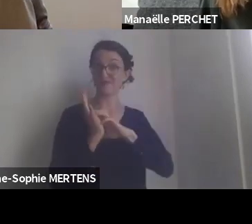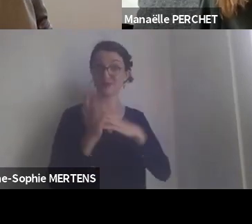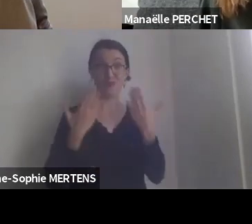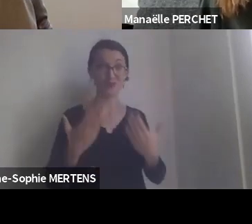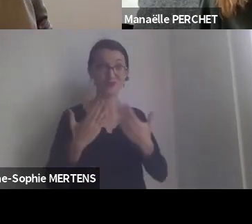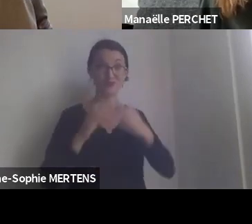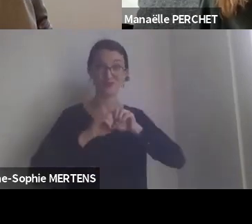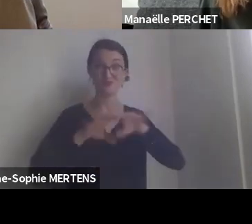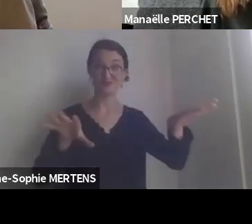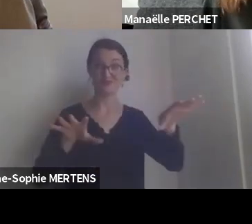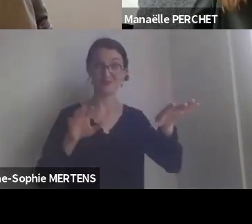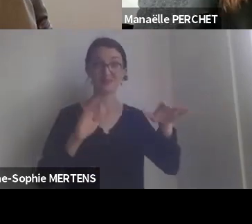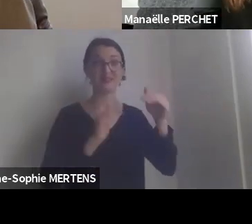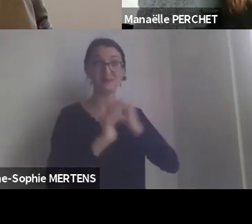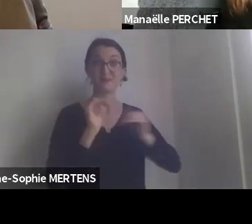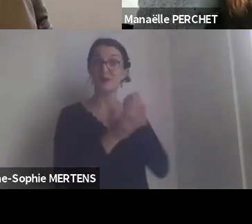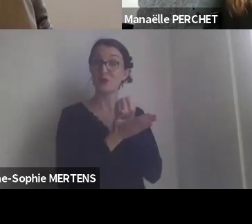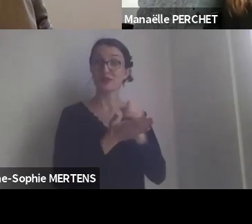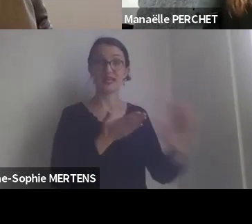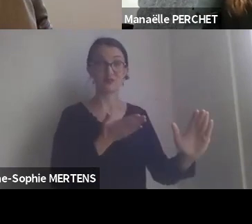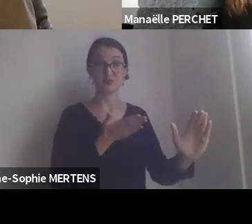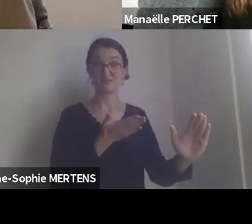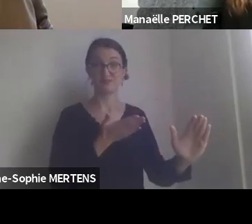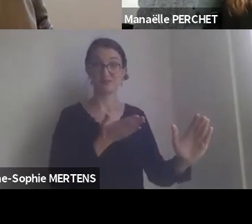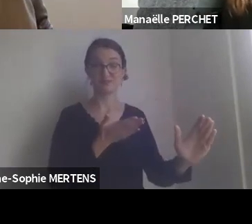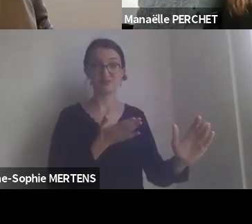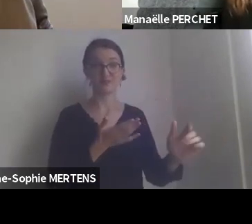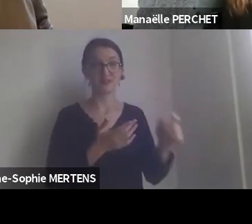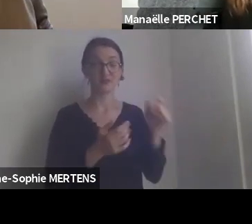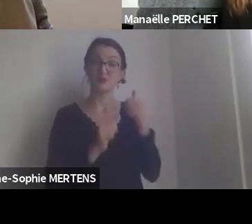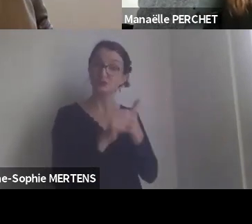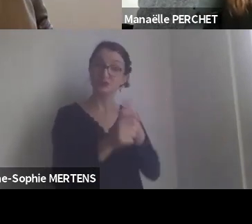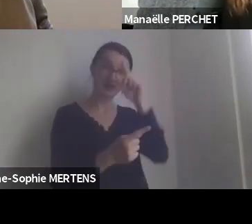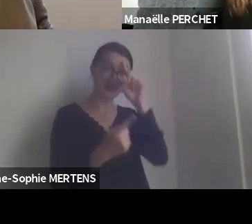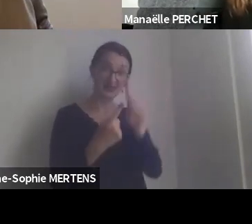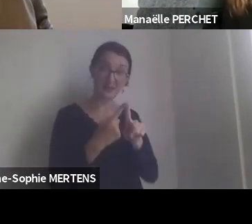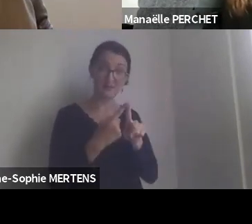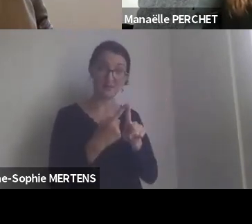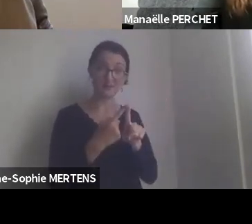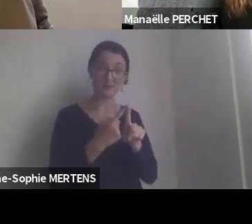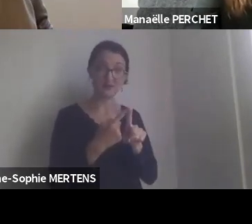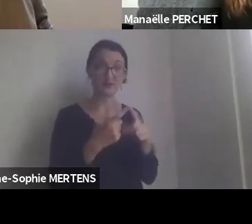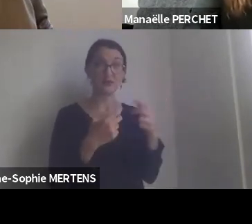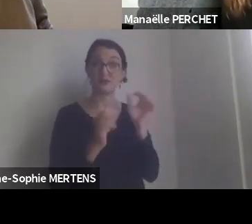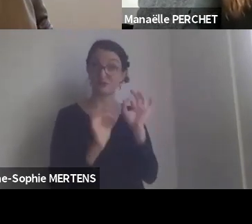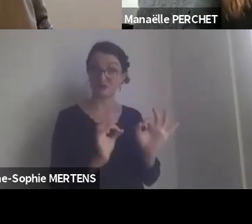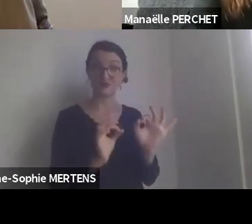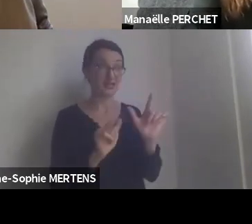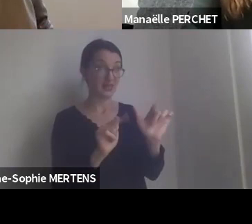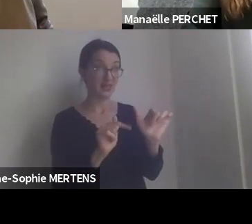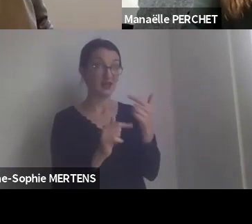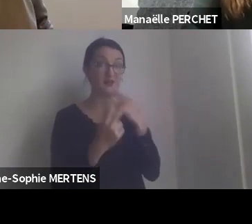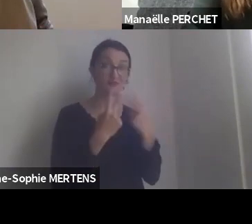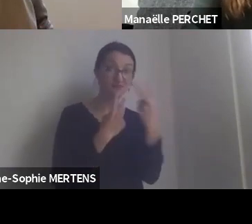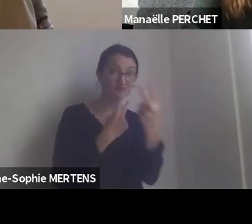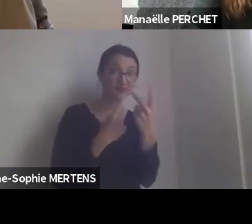gratuit sur une série de modules thématiques, notamment sur cette question comment parler de son handicap avec son client ou pas.